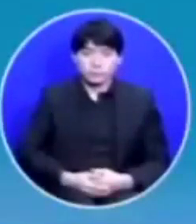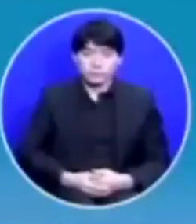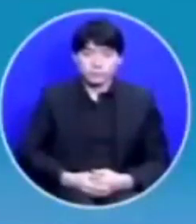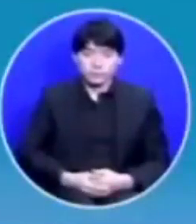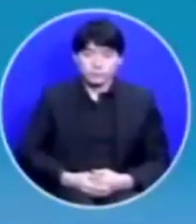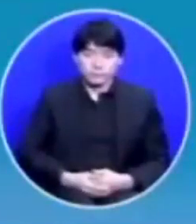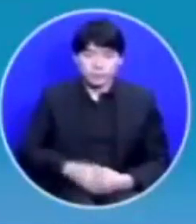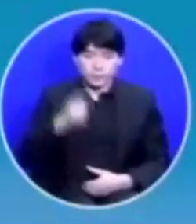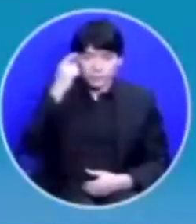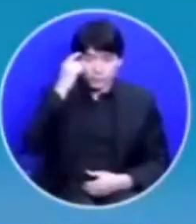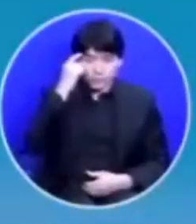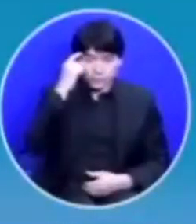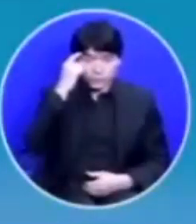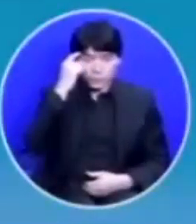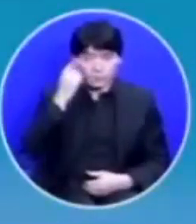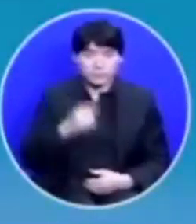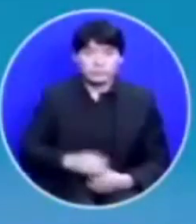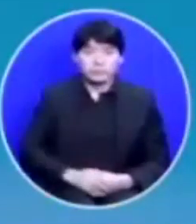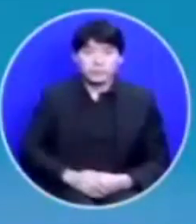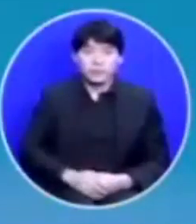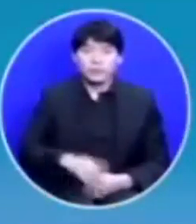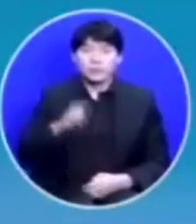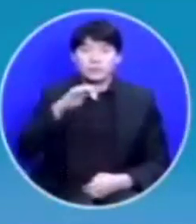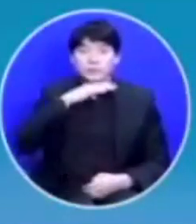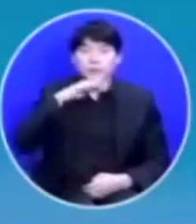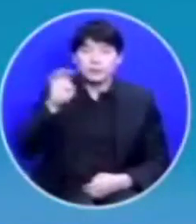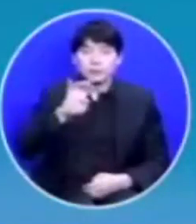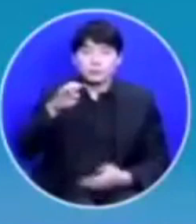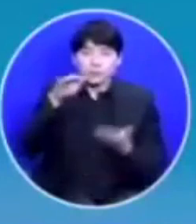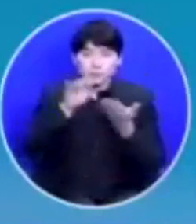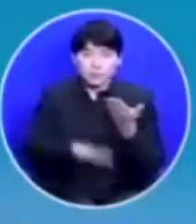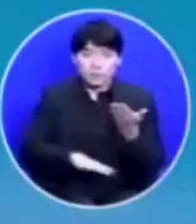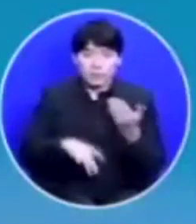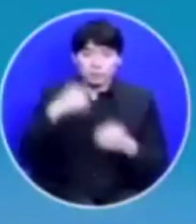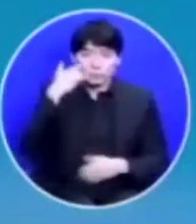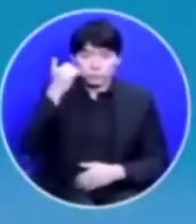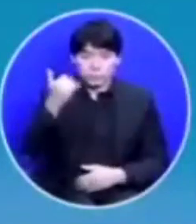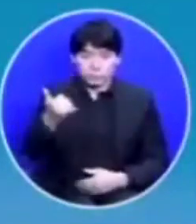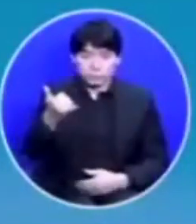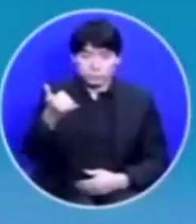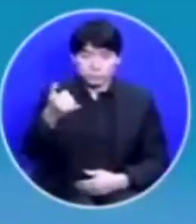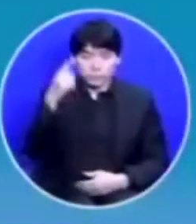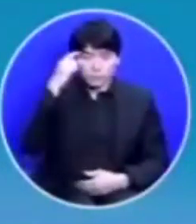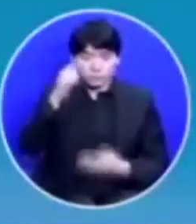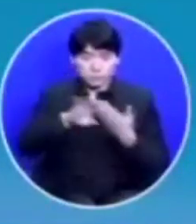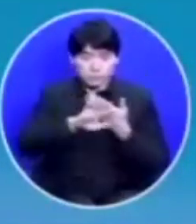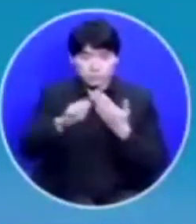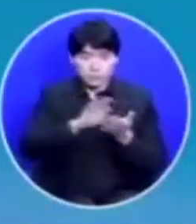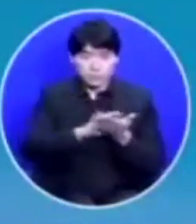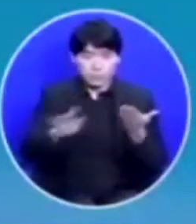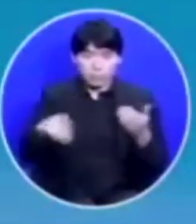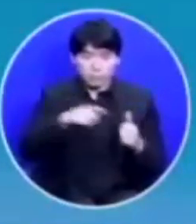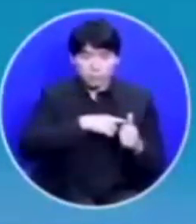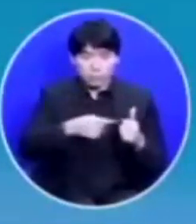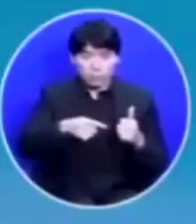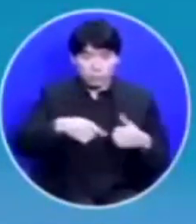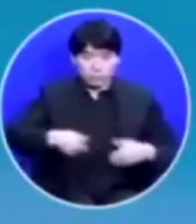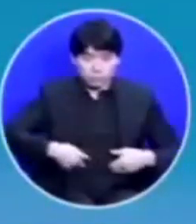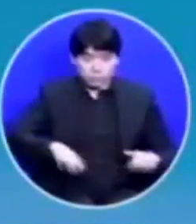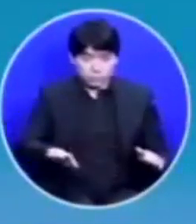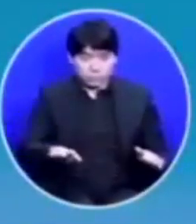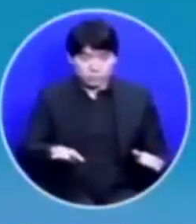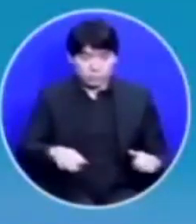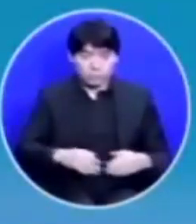수가 없다고 생각을 합니다 사십 대의 아 부모들은 생각이 좀 다릅니다 꼭 매를 내 될 이유가 뭐가